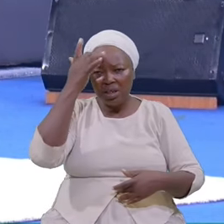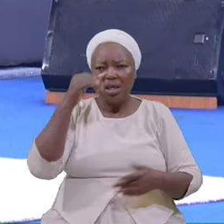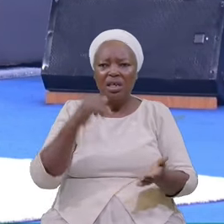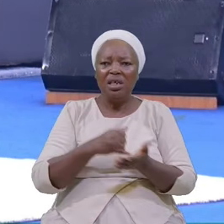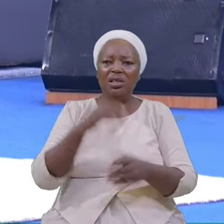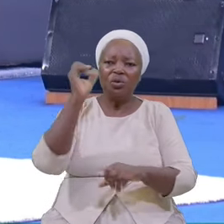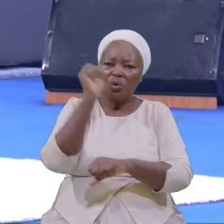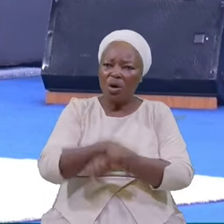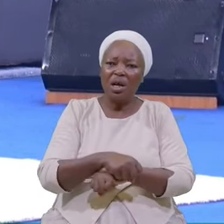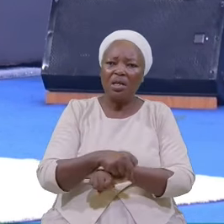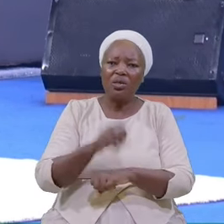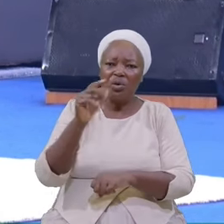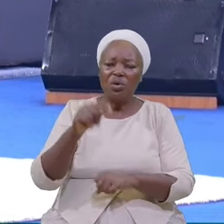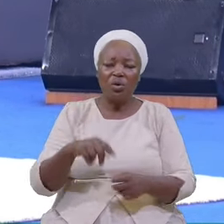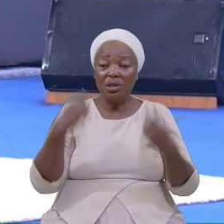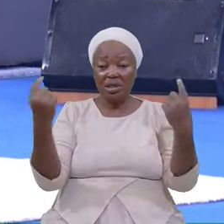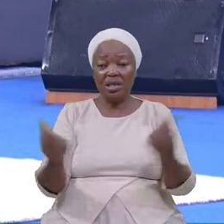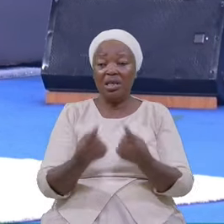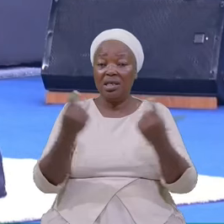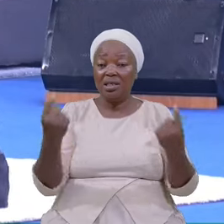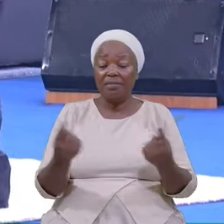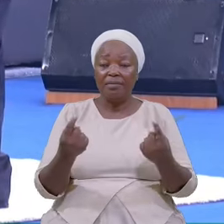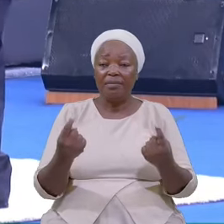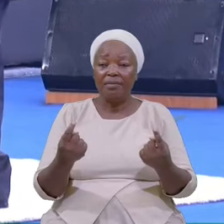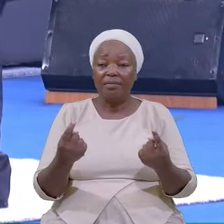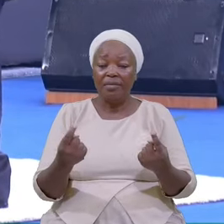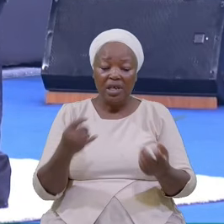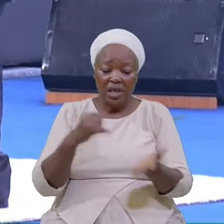infirmité. Cela triomphe de votre dépravation.